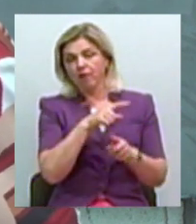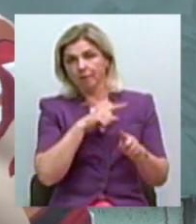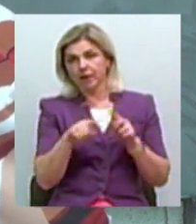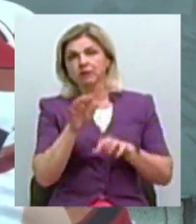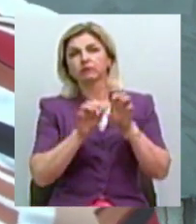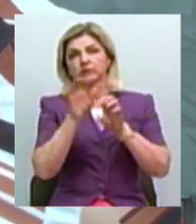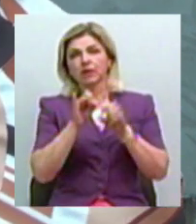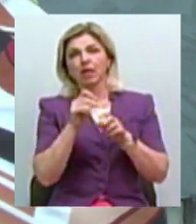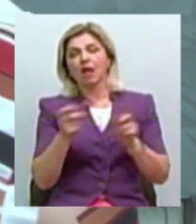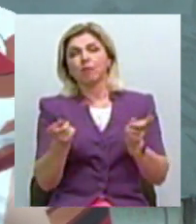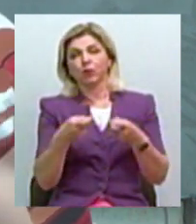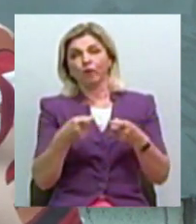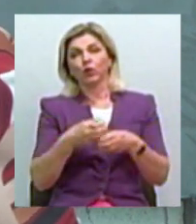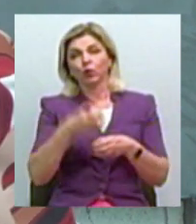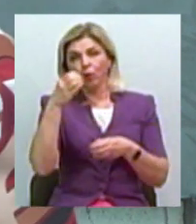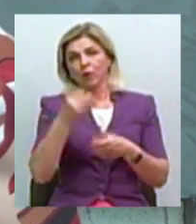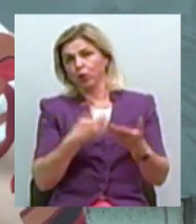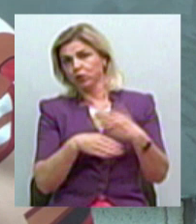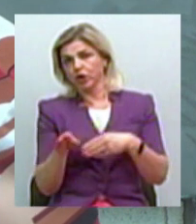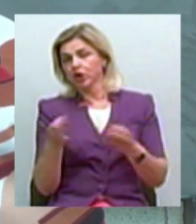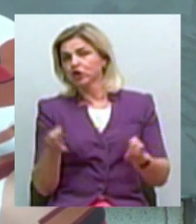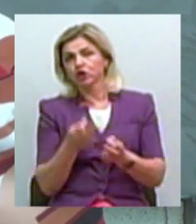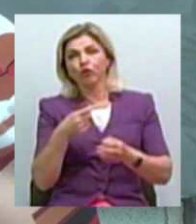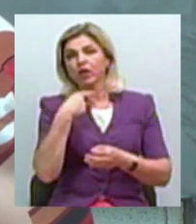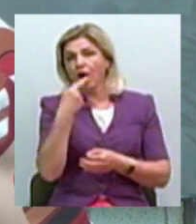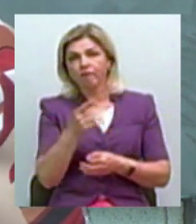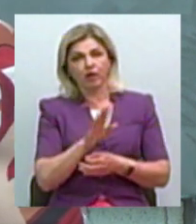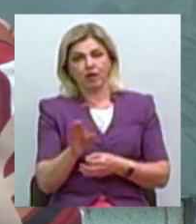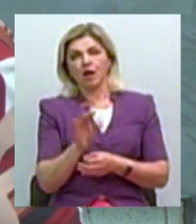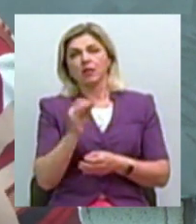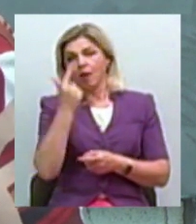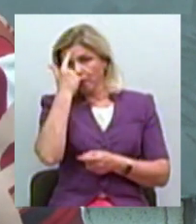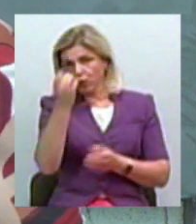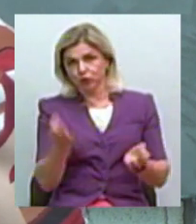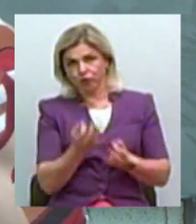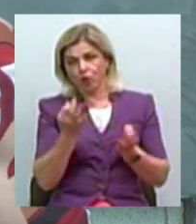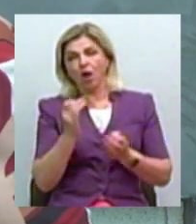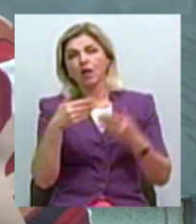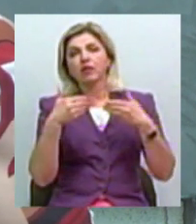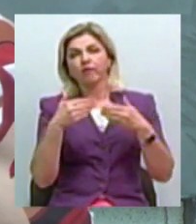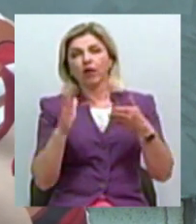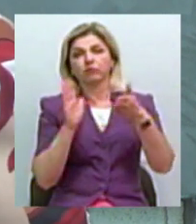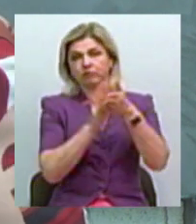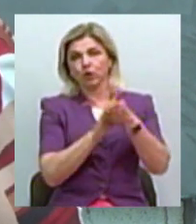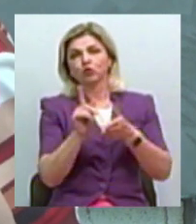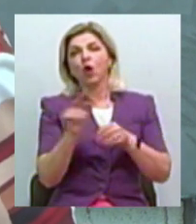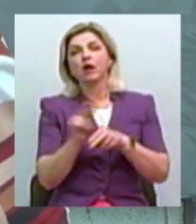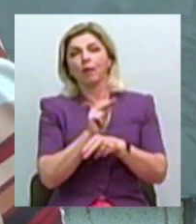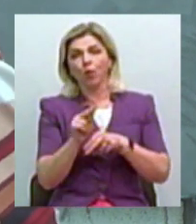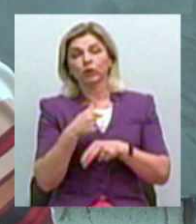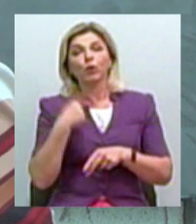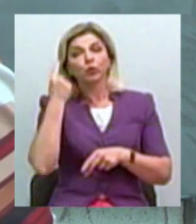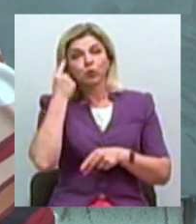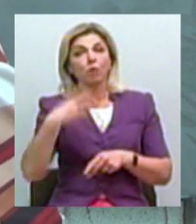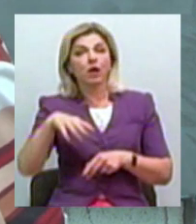поставили, запломбували труби і пішли. Нічого не сказали, нікого не попередили. На двері повісили інформацію, що ремонт йде. Ну, ми й думали, що